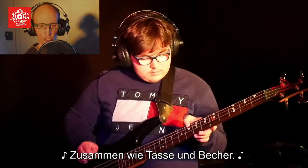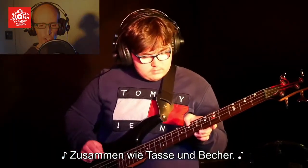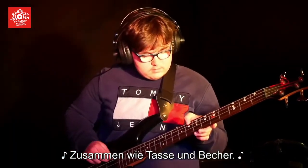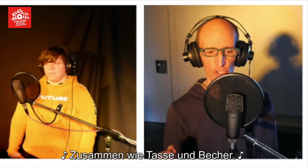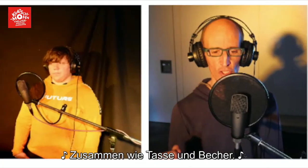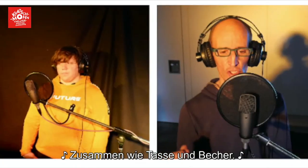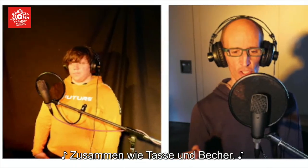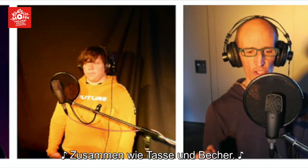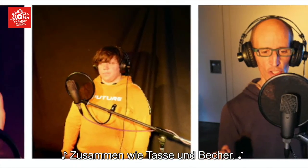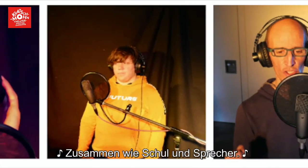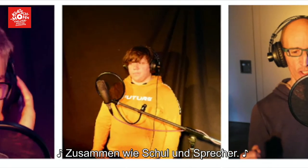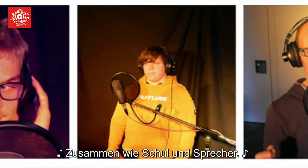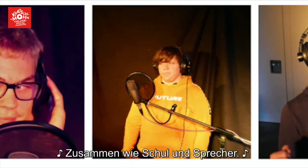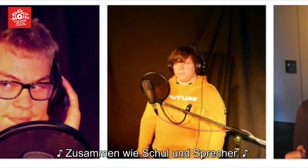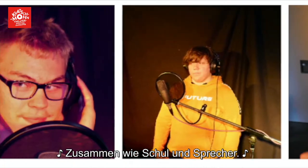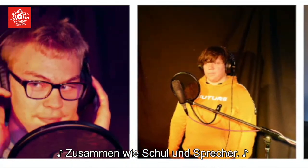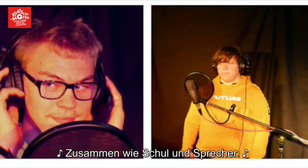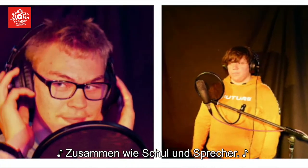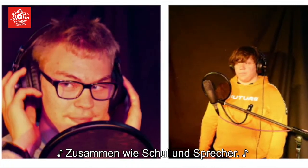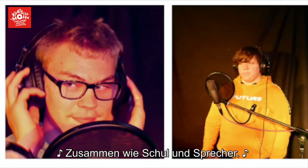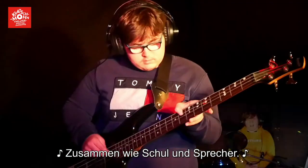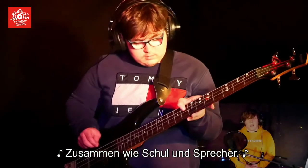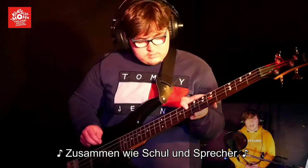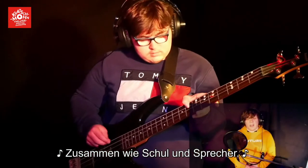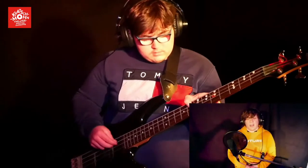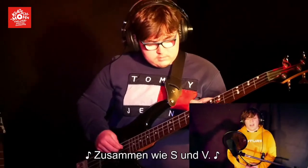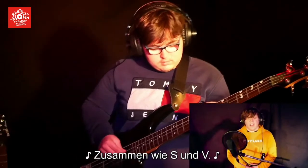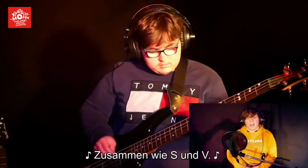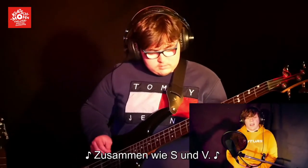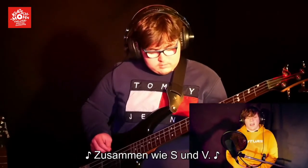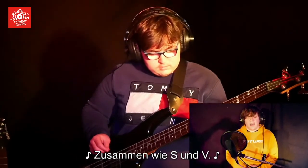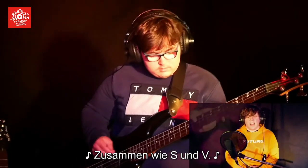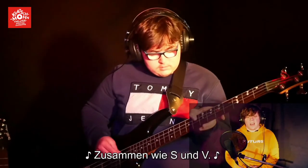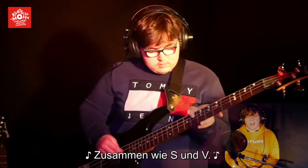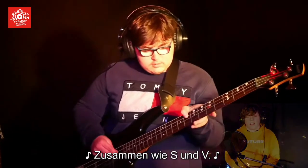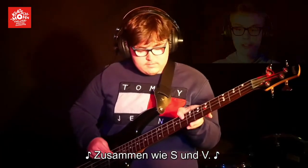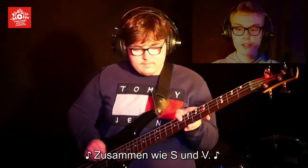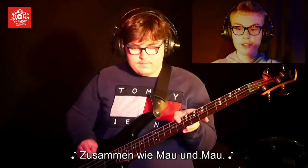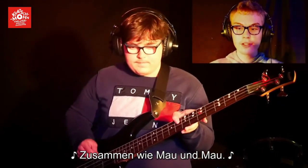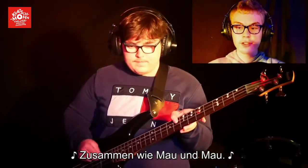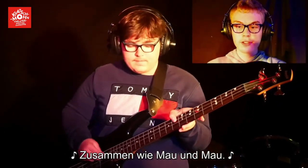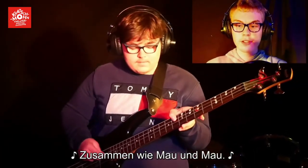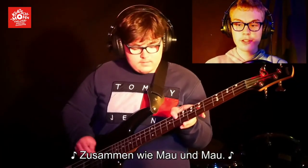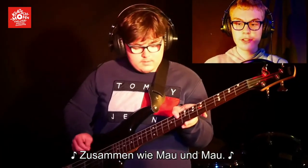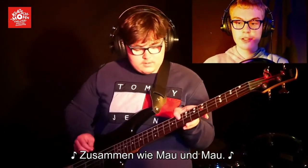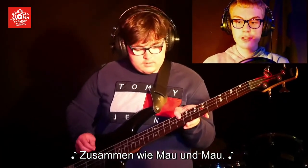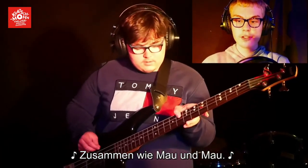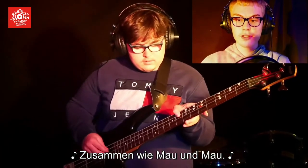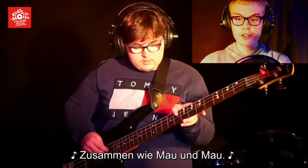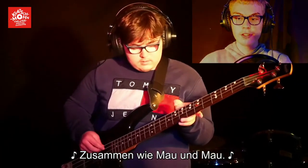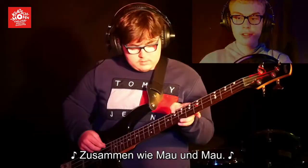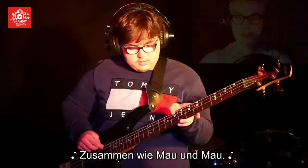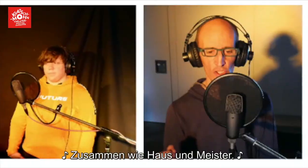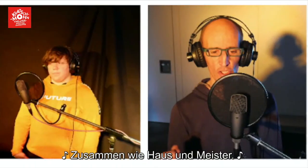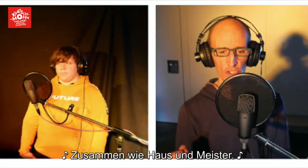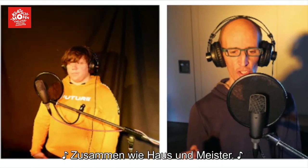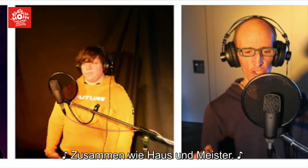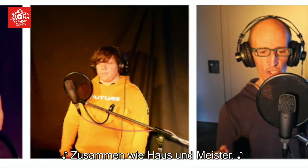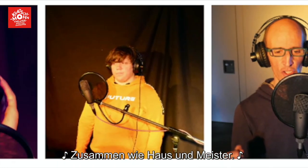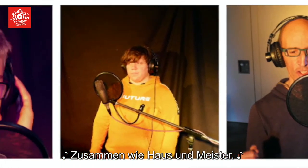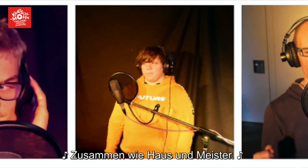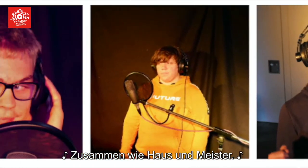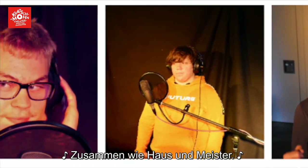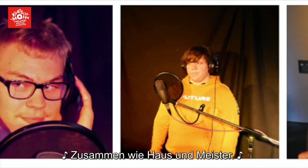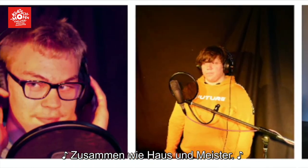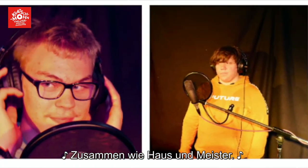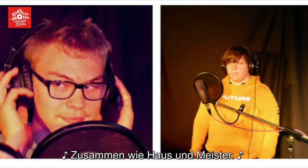Zusammen wie Tasse und Becher. Zusammen wie Schulsprecher. Zusammen wie S und V. Zusammen wie Mau Mau.